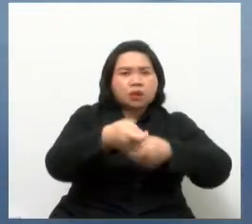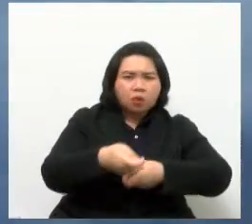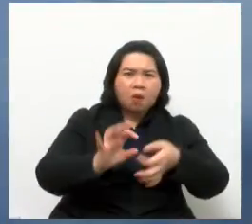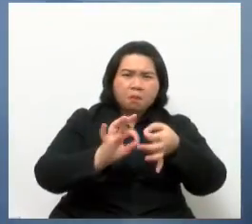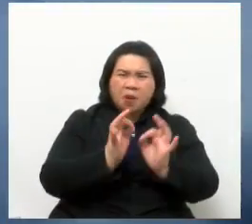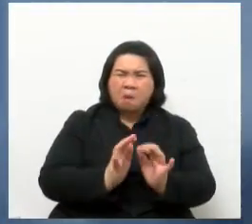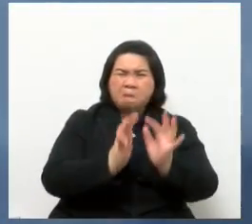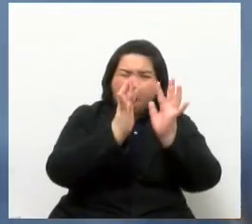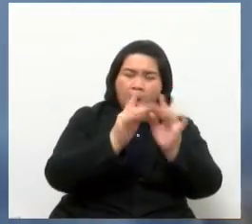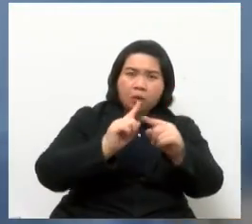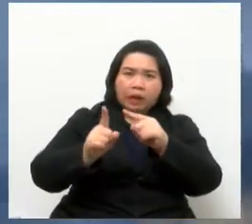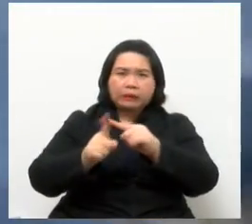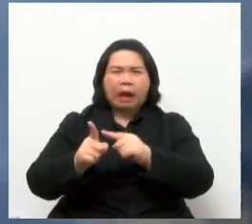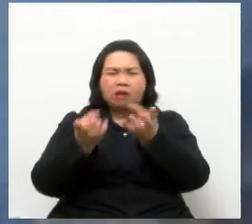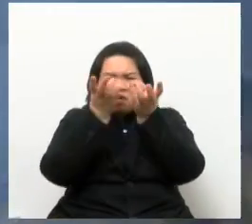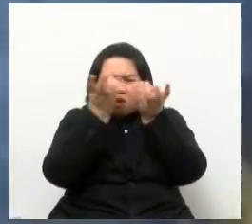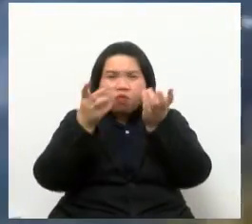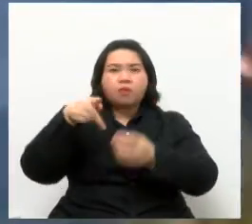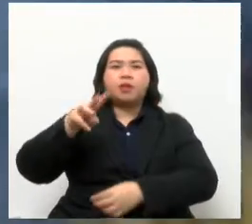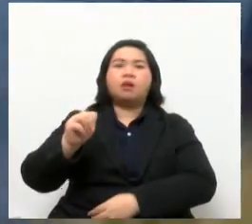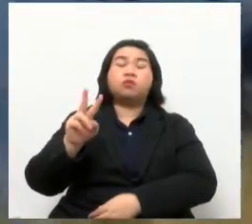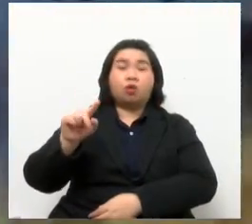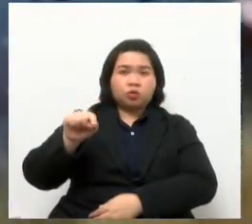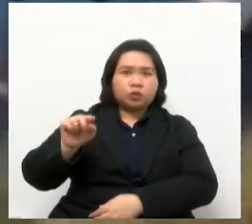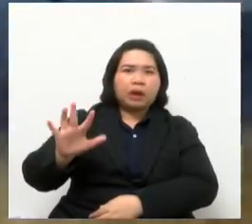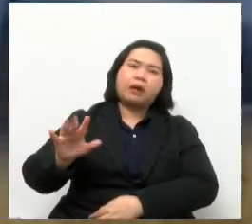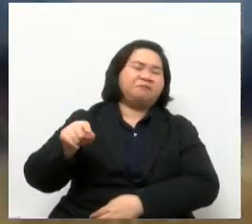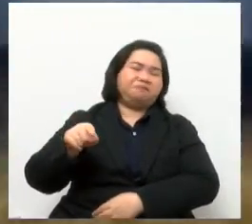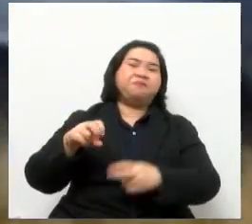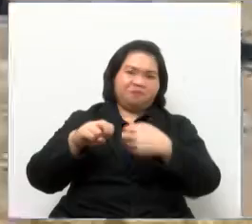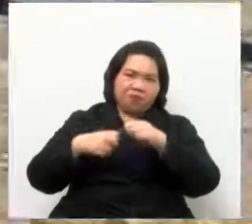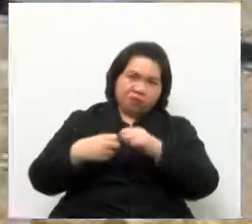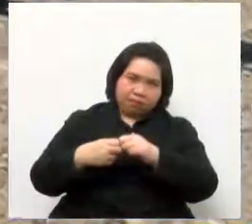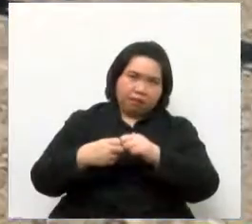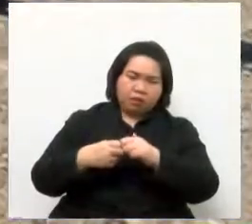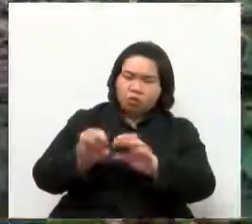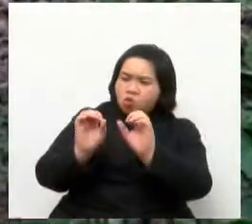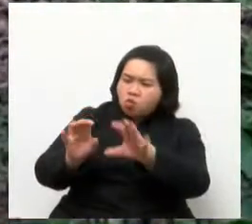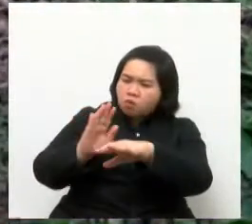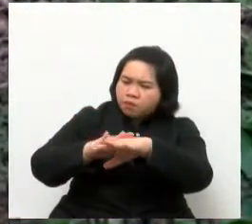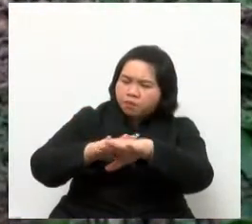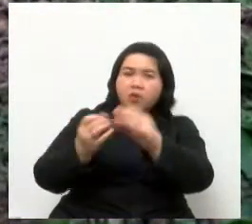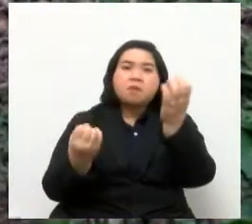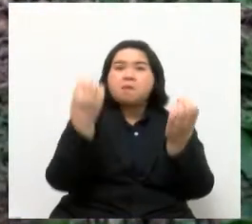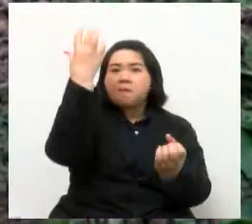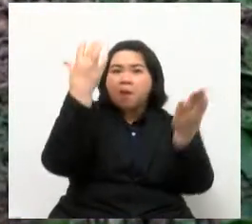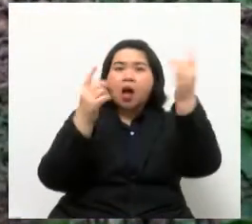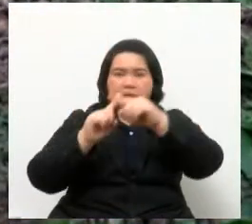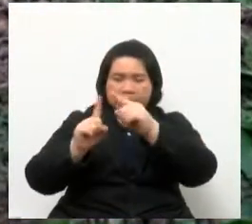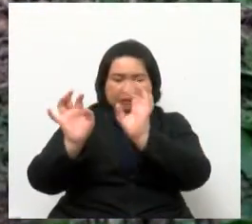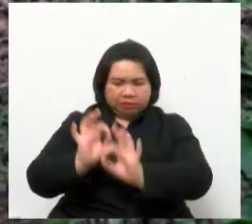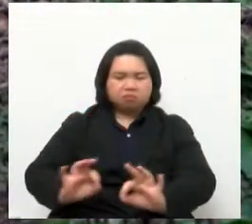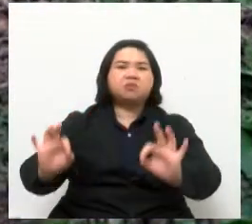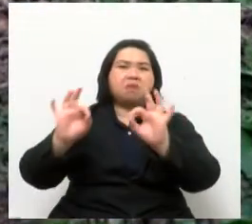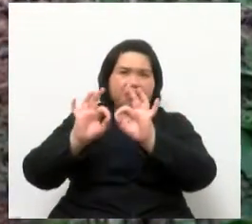PM 2.5 ให้ชุมชนรู้จักคุณค่าและความสำคัญของป่าไม้ผ่านการสร้างความเชื่อเกี่ยว